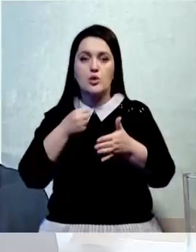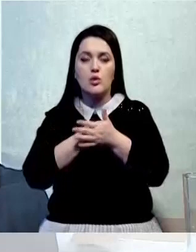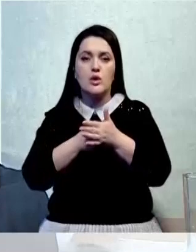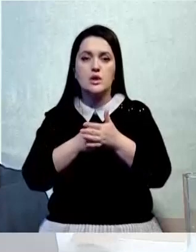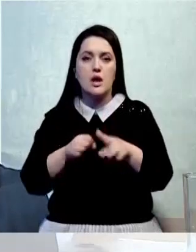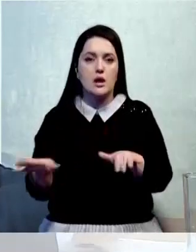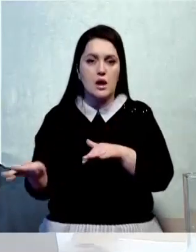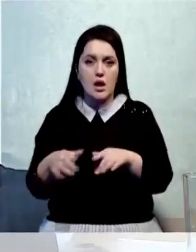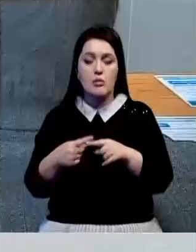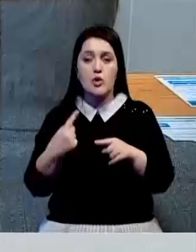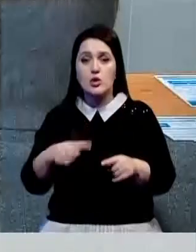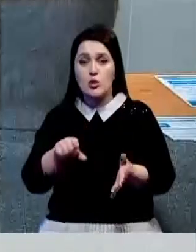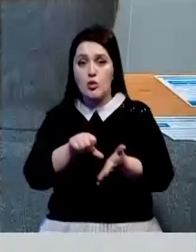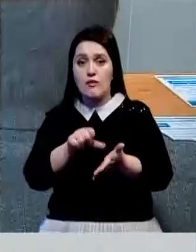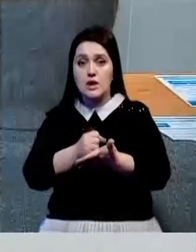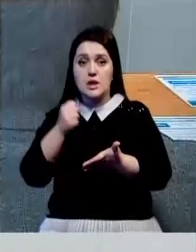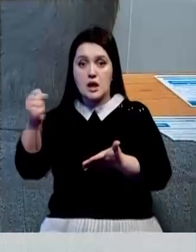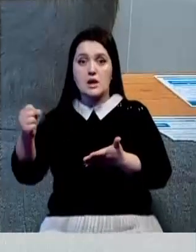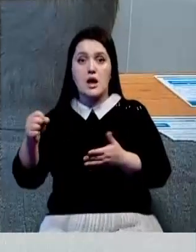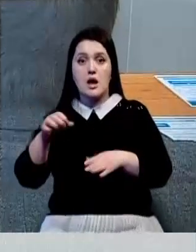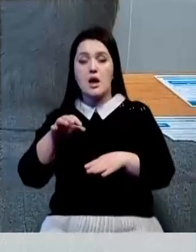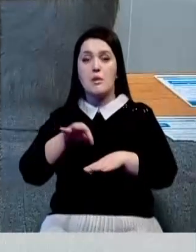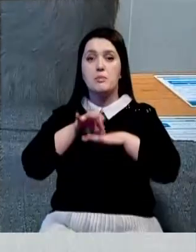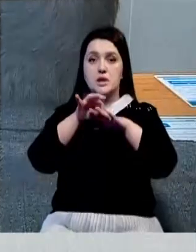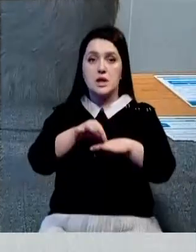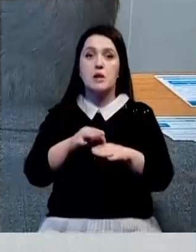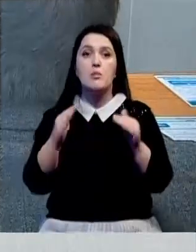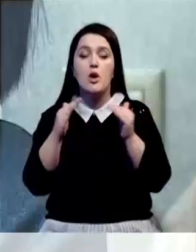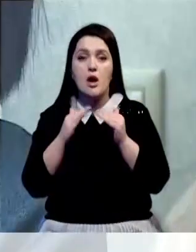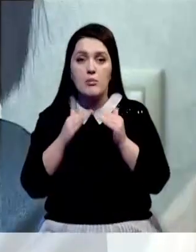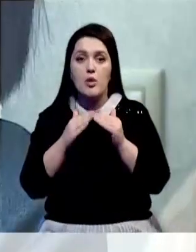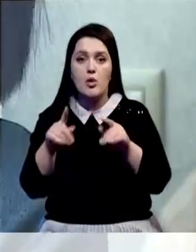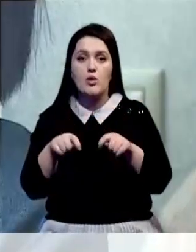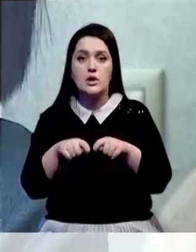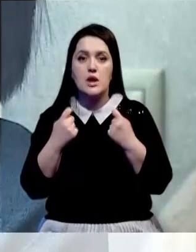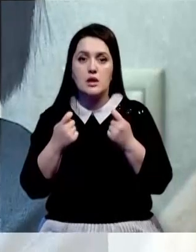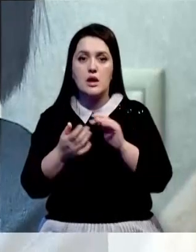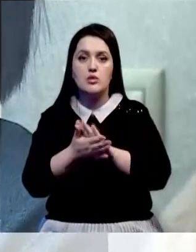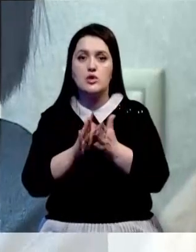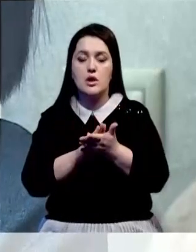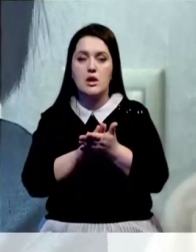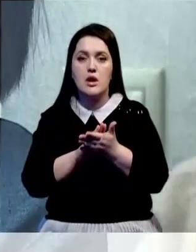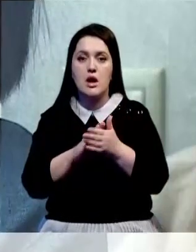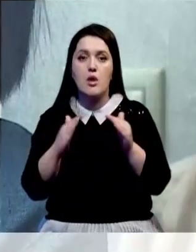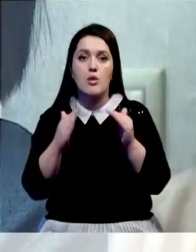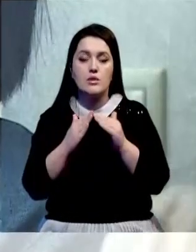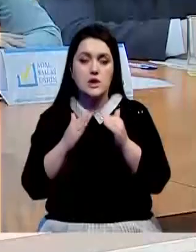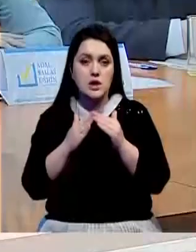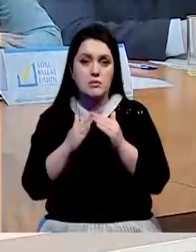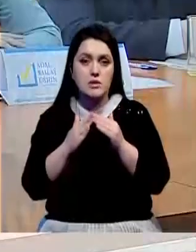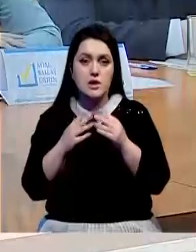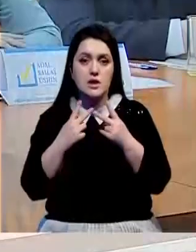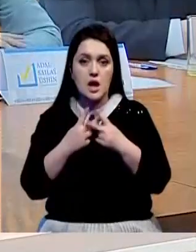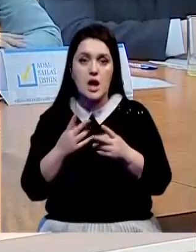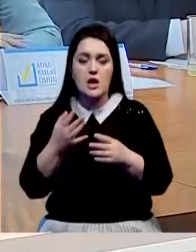еще до начала самой кампании. Другого кандидата препроводили домой, так как он нарушил условия содержания